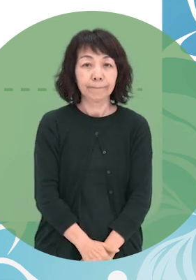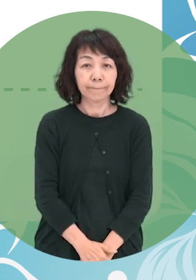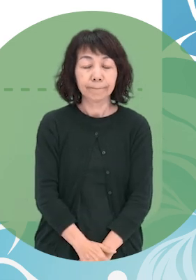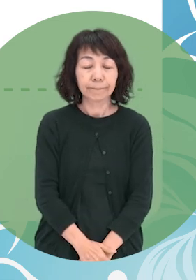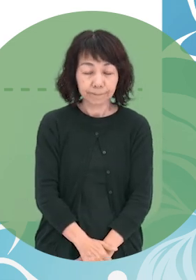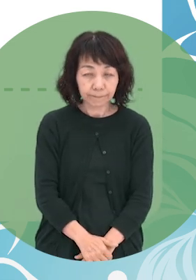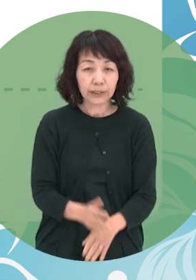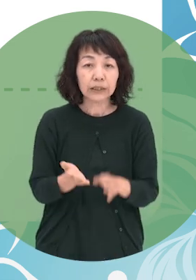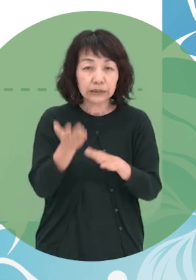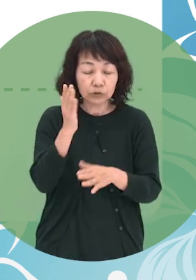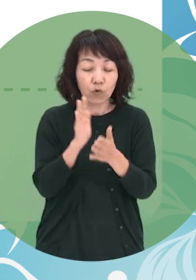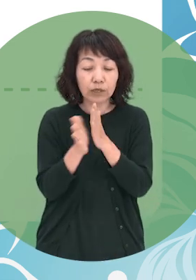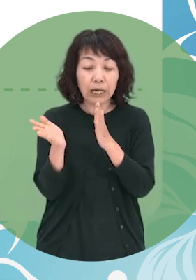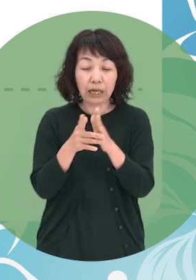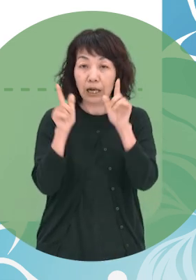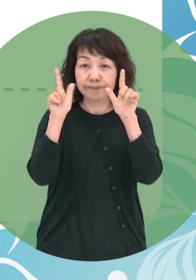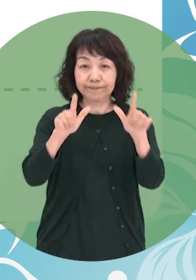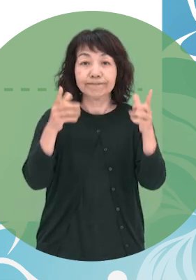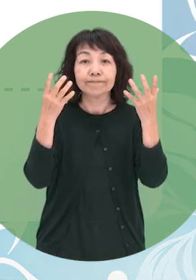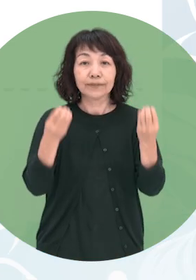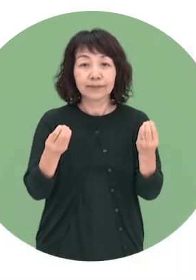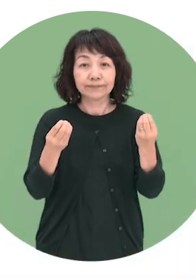上、県からのお知らせでした。